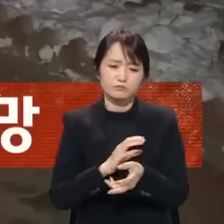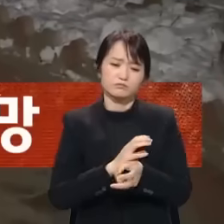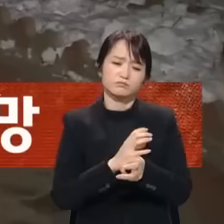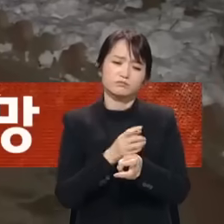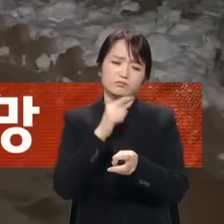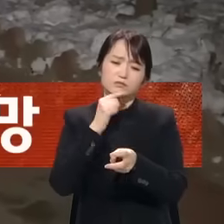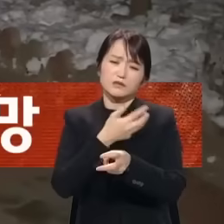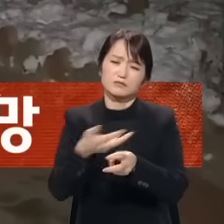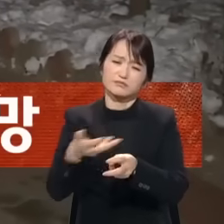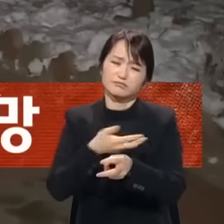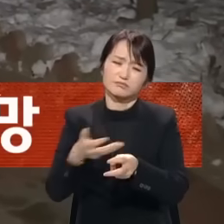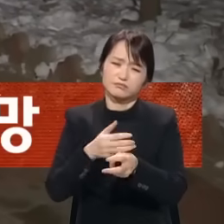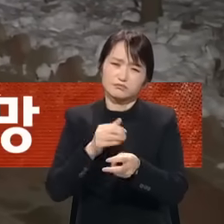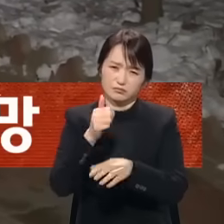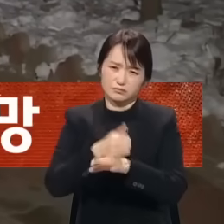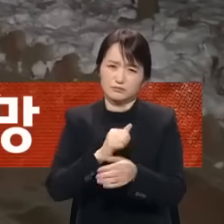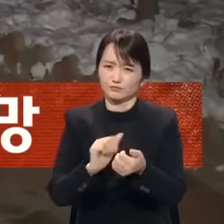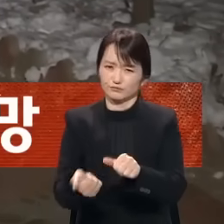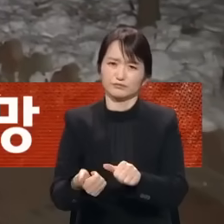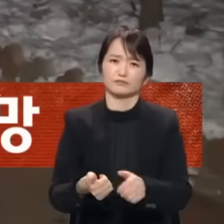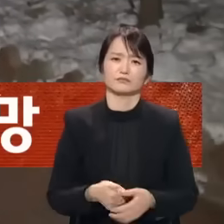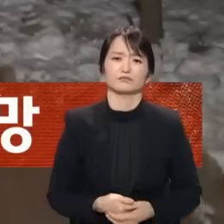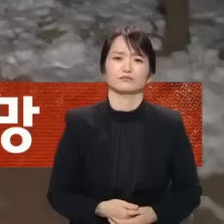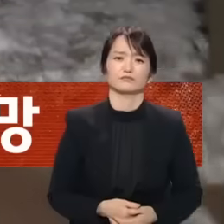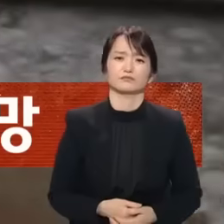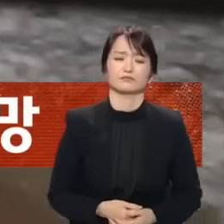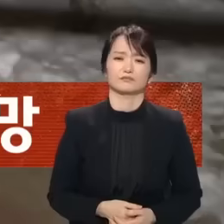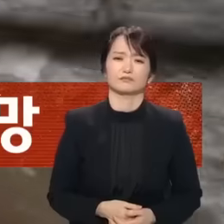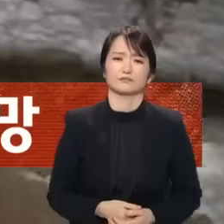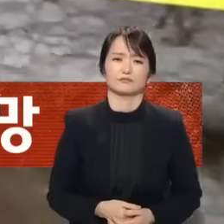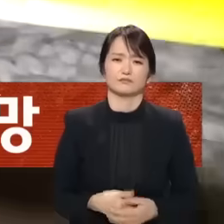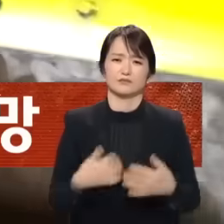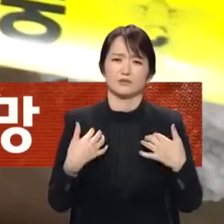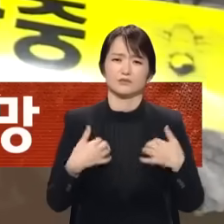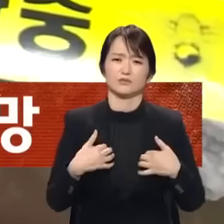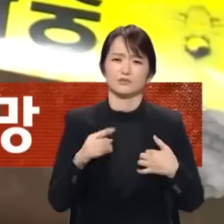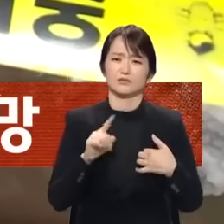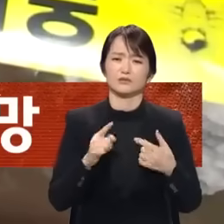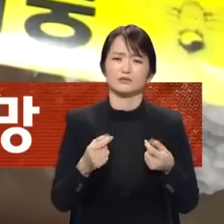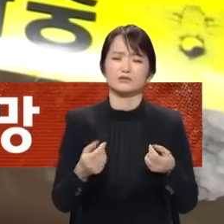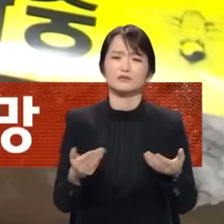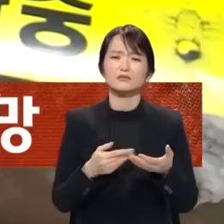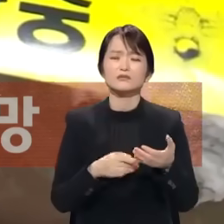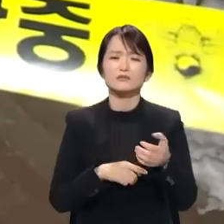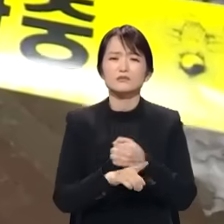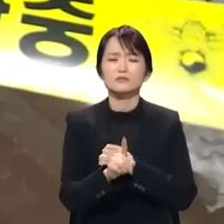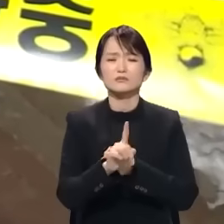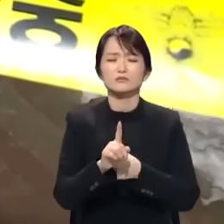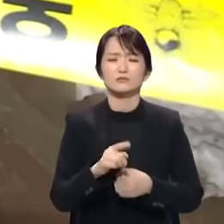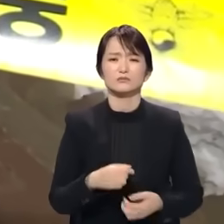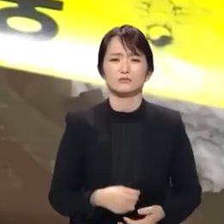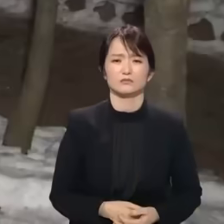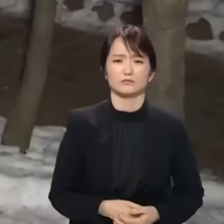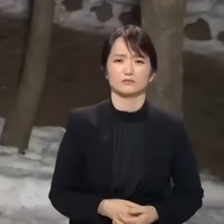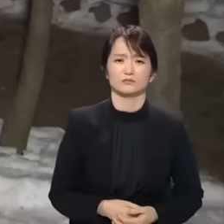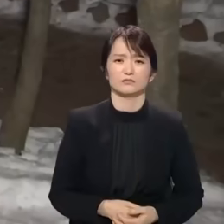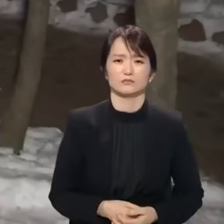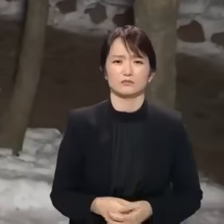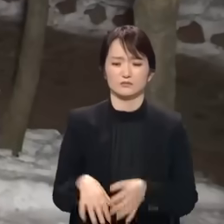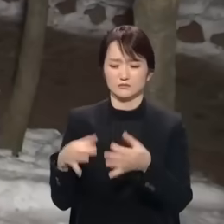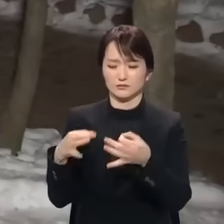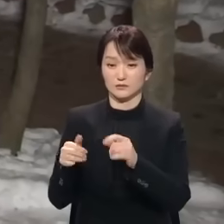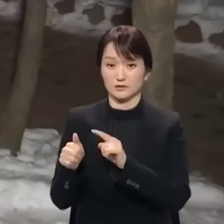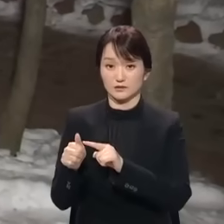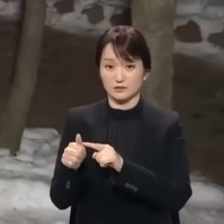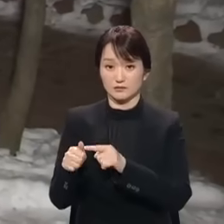과다출혈로 결국 숨졌습니다 아휴 명절에 이게 뭔 날벼락입니까 이게 아 그러니까요 근데이 김씨이